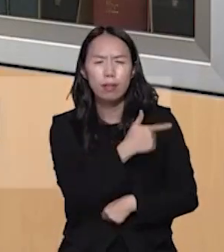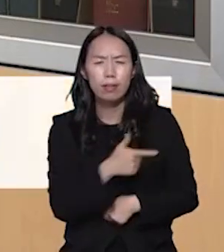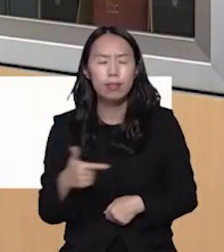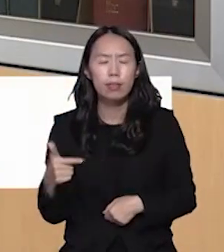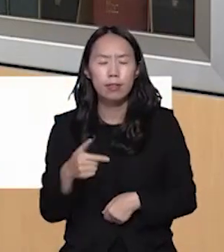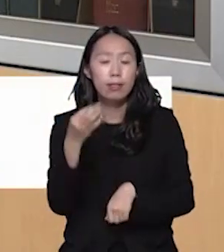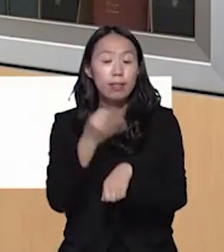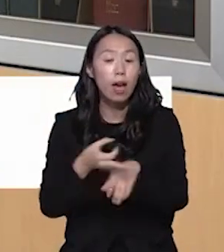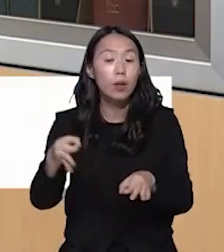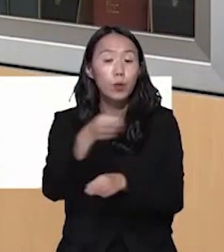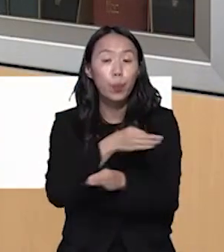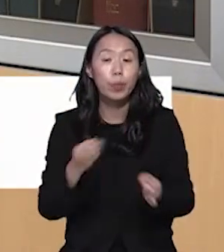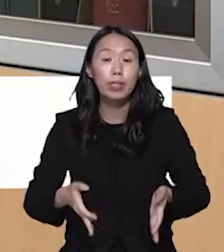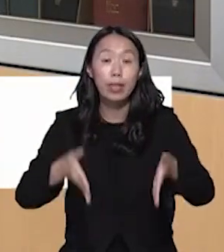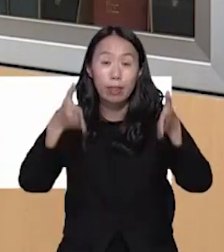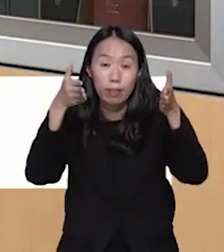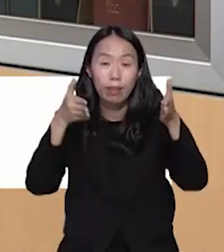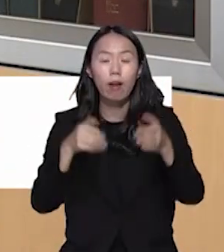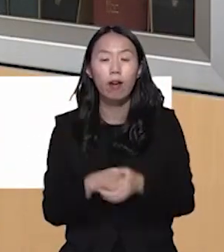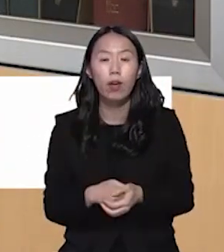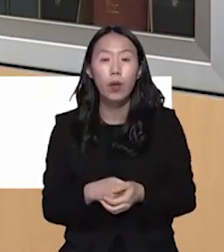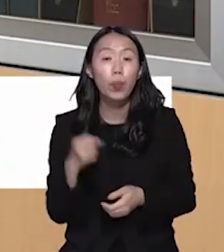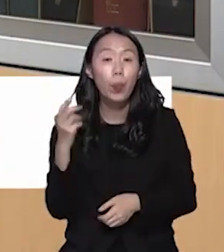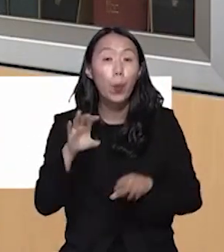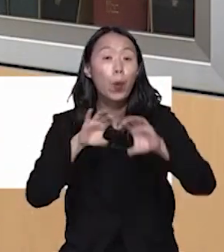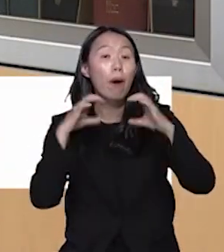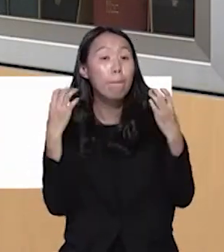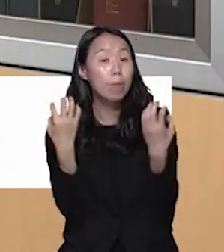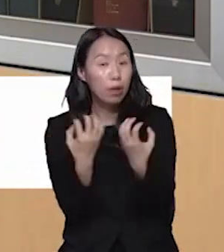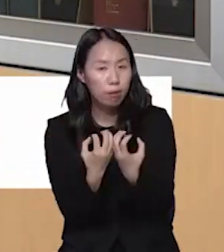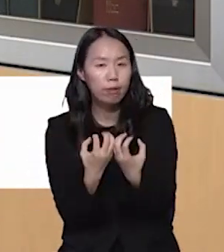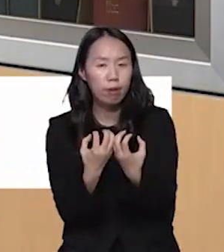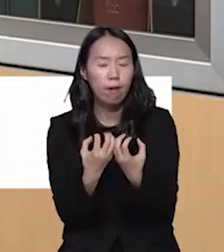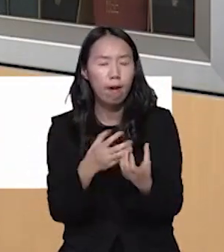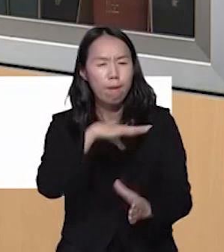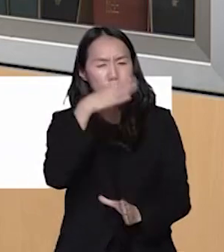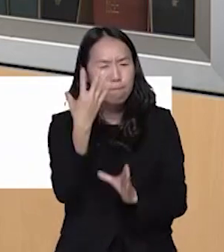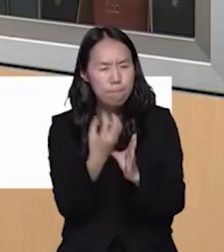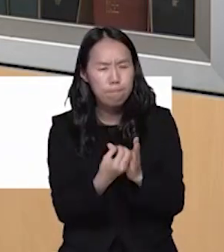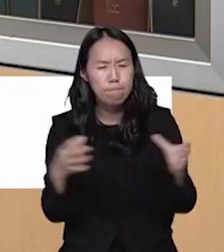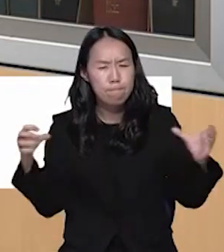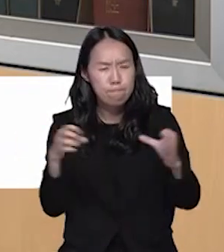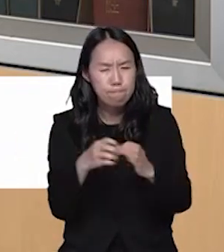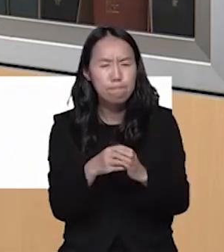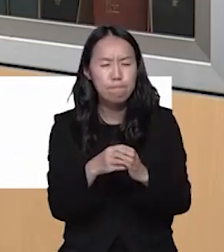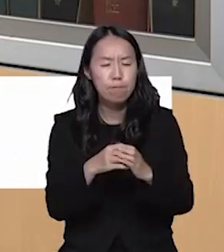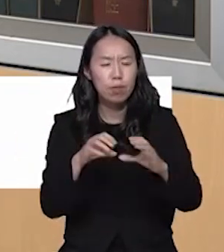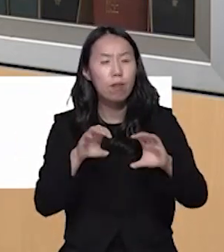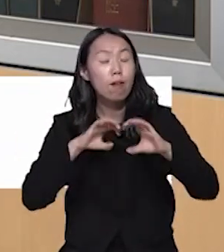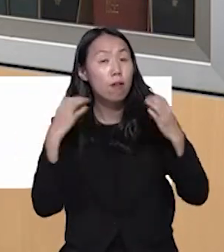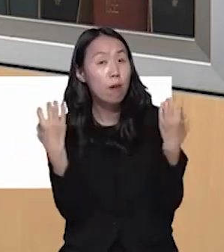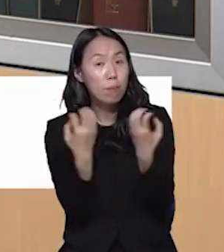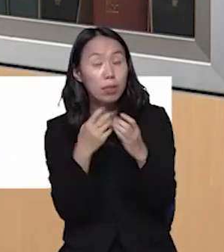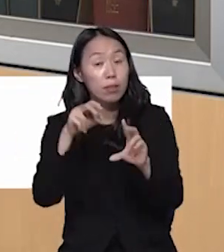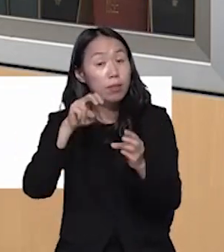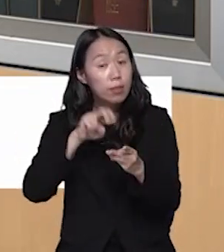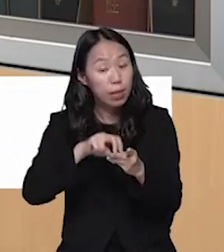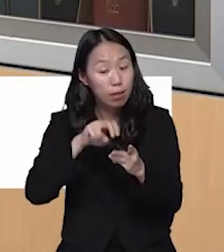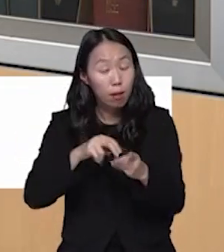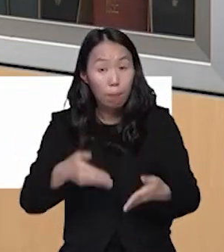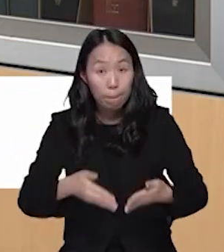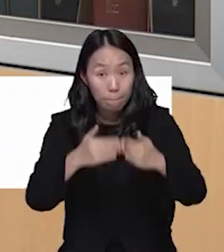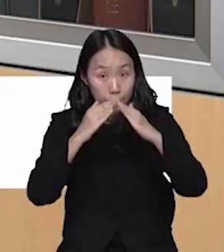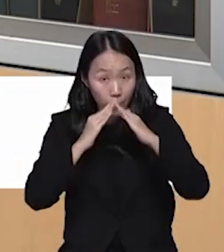센터 또 커뮤 센터이 아우르는 복합 뮤 컴터를 짓게